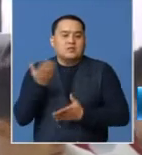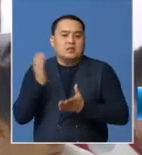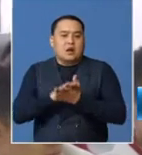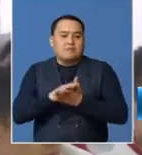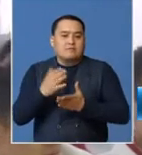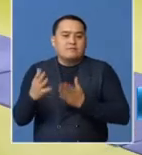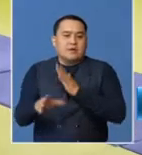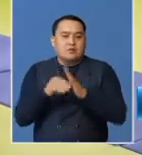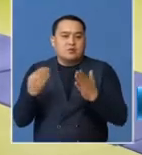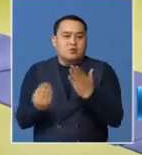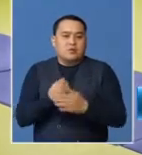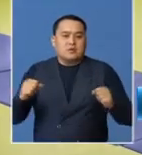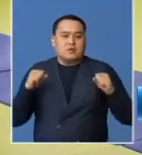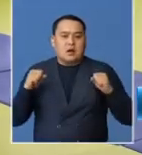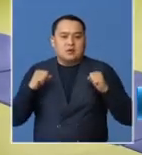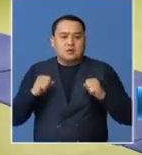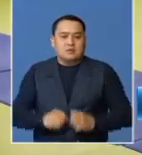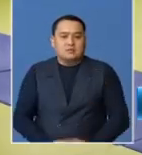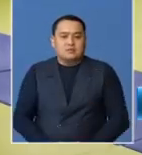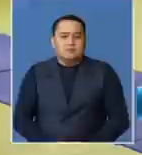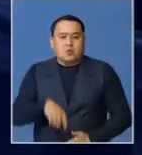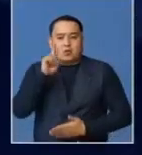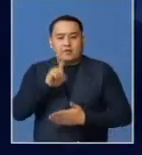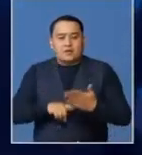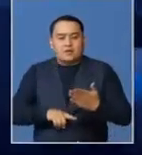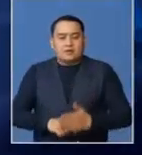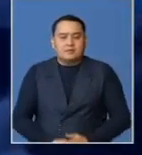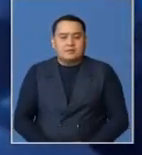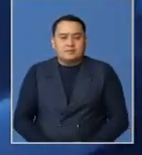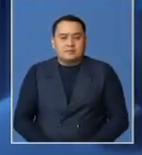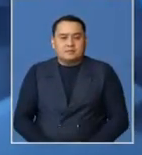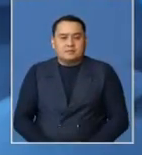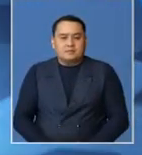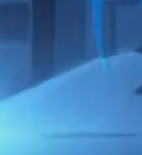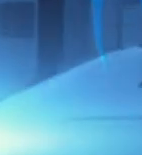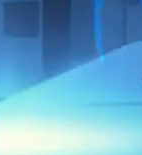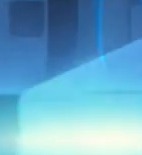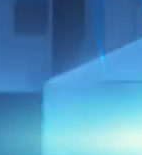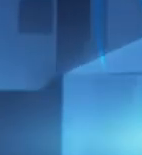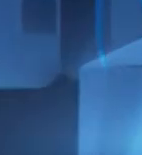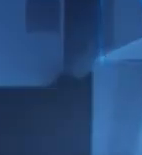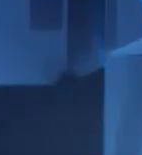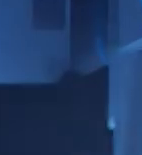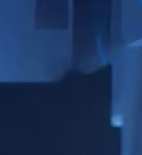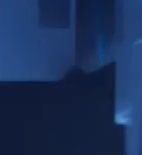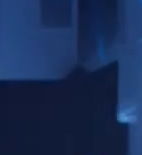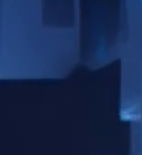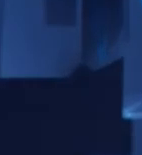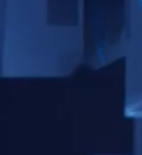помогут выявить новые таланты в спортивном мире ЖТСУ, уверены знатоки. Еламан Рамбеков, Жаркен Шитаев, Мадибай Басонов, телеканал ЖТСУ.